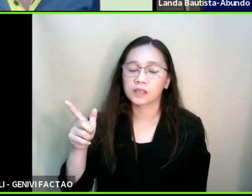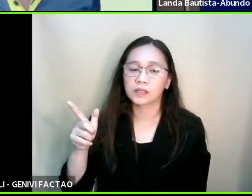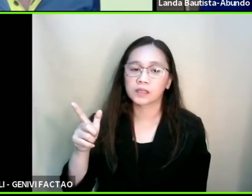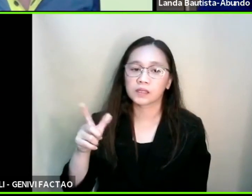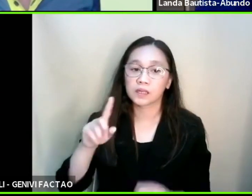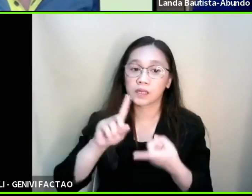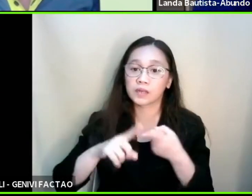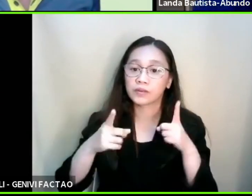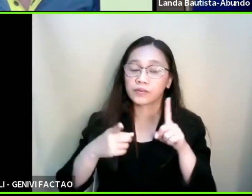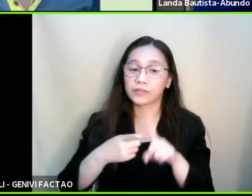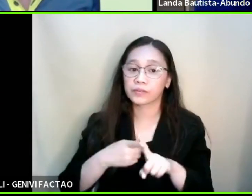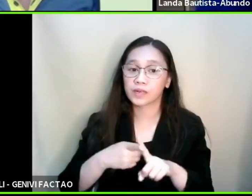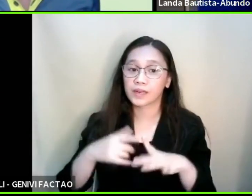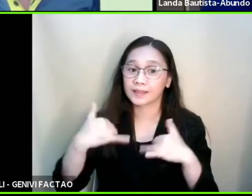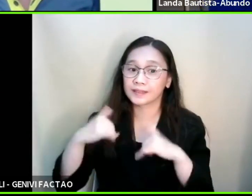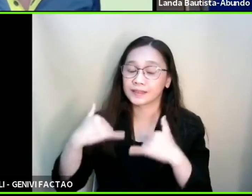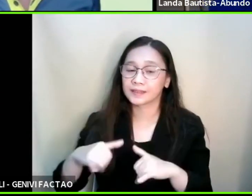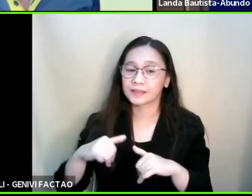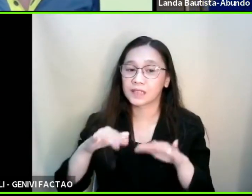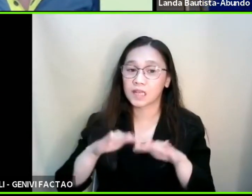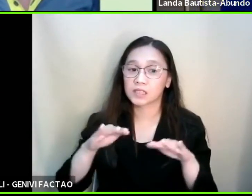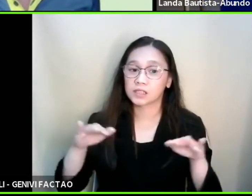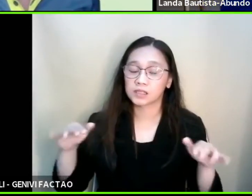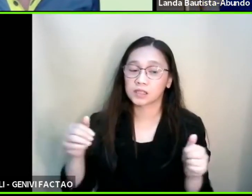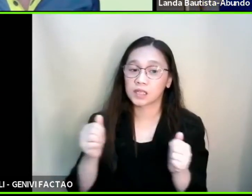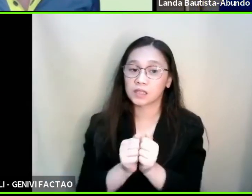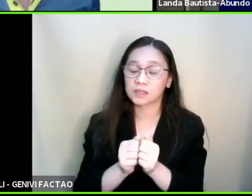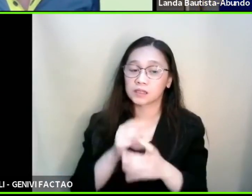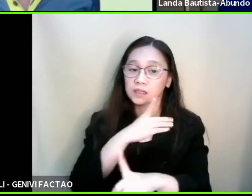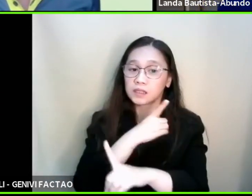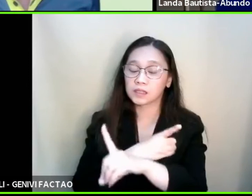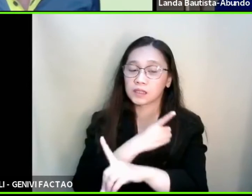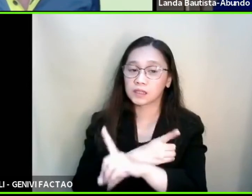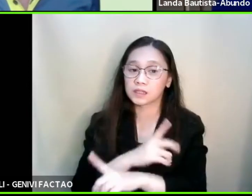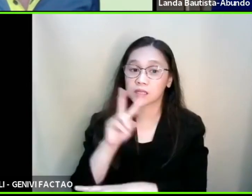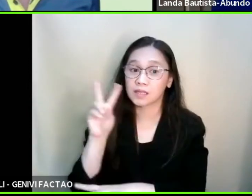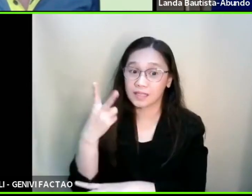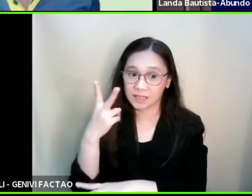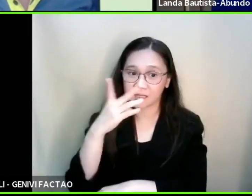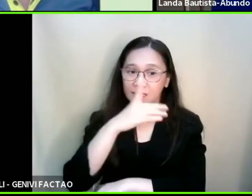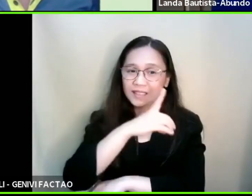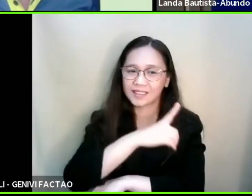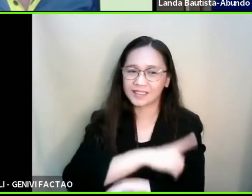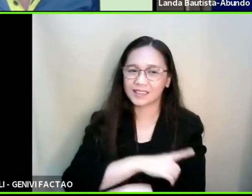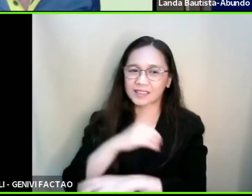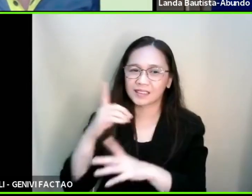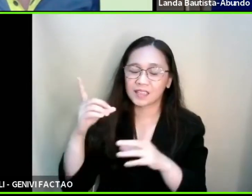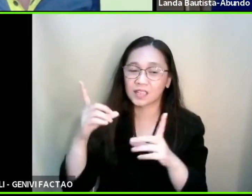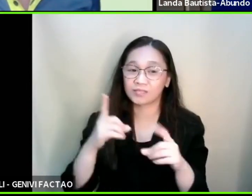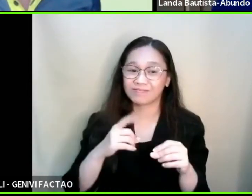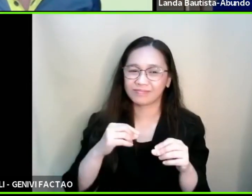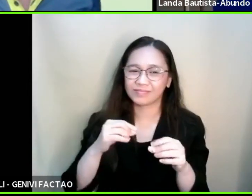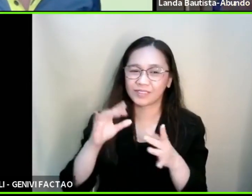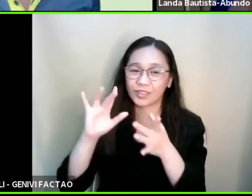Friendship Games of Children with Disabilities, no. Pangalawang taon na natin na gagawin nating online